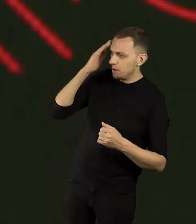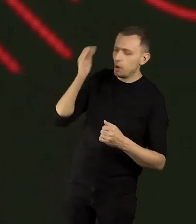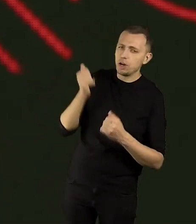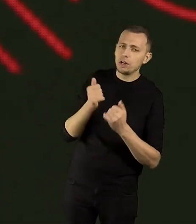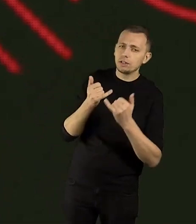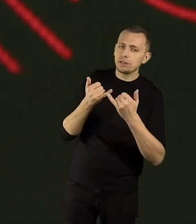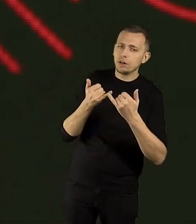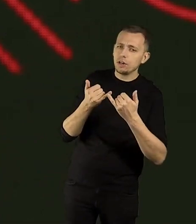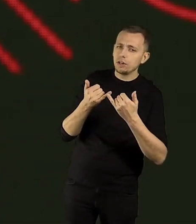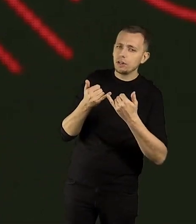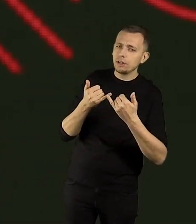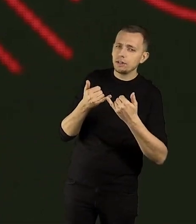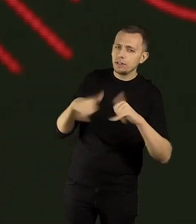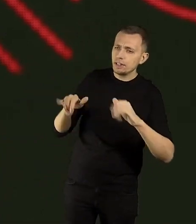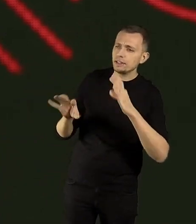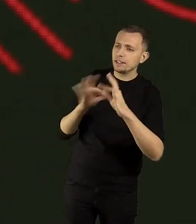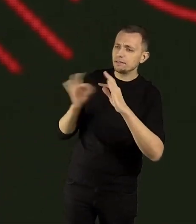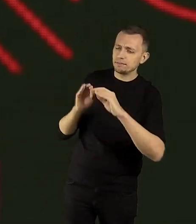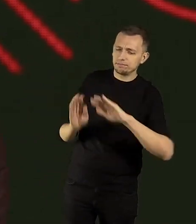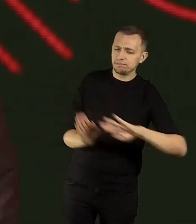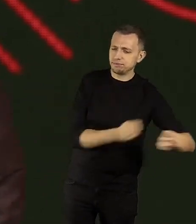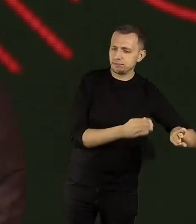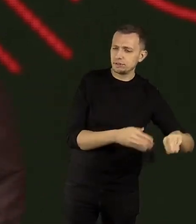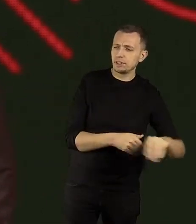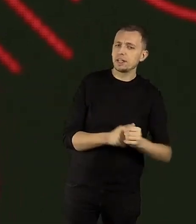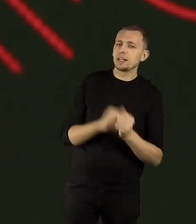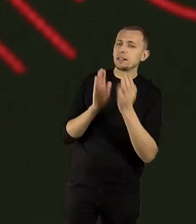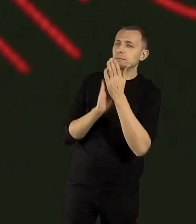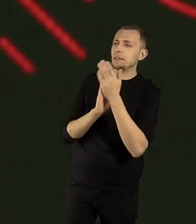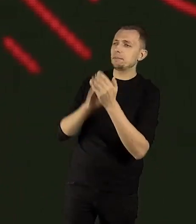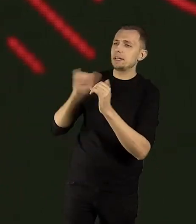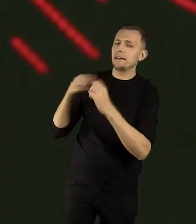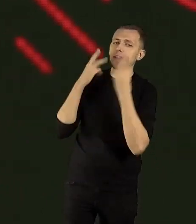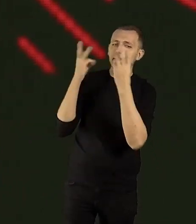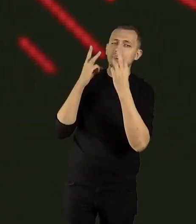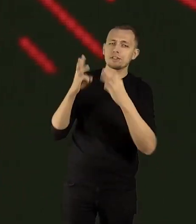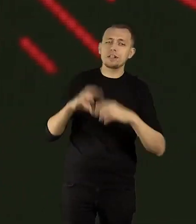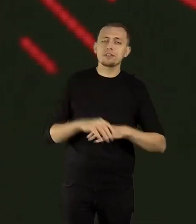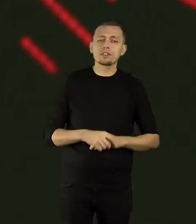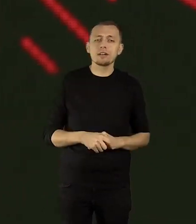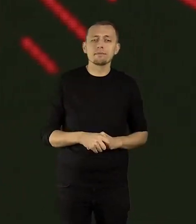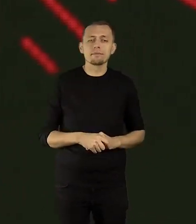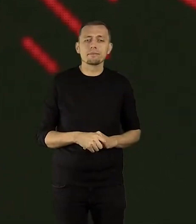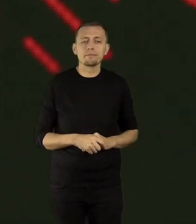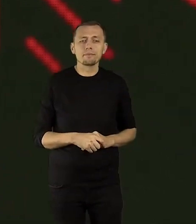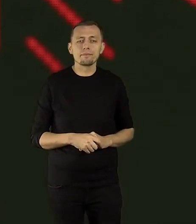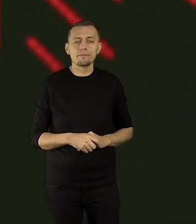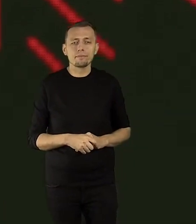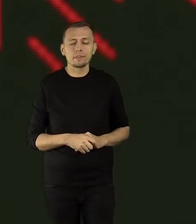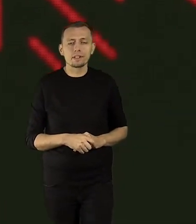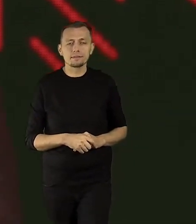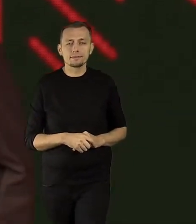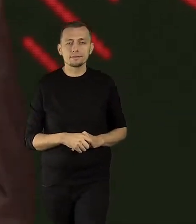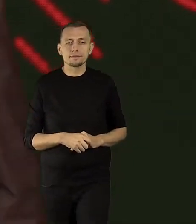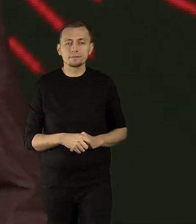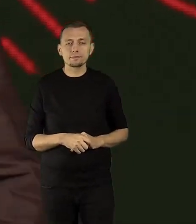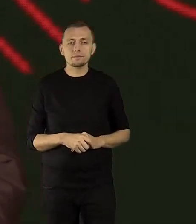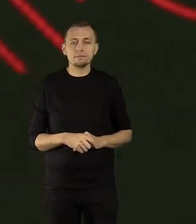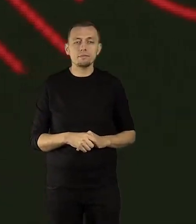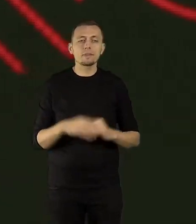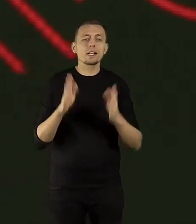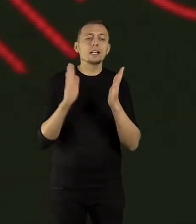większości przebudzeń, choć nie o wszystkich, o większości przebudzeń zawsze zaczynały się od klasy, która społecznie stała na niższym